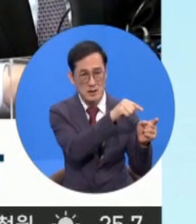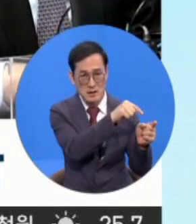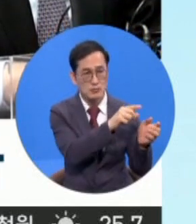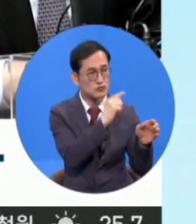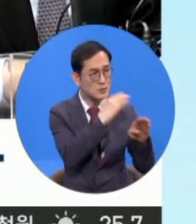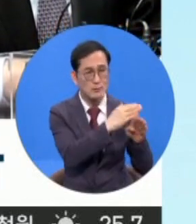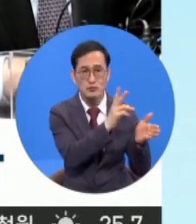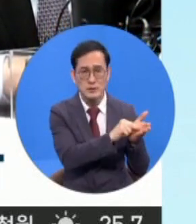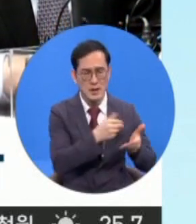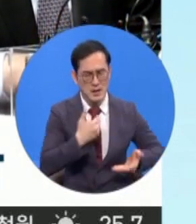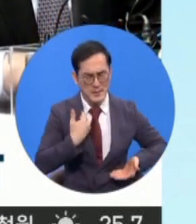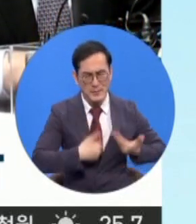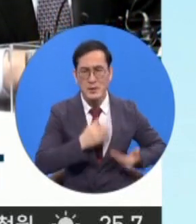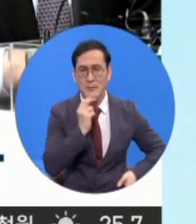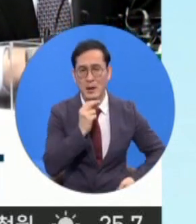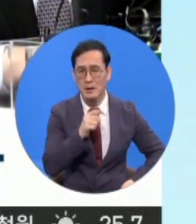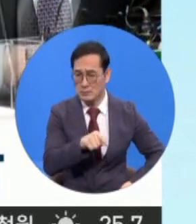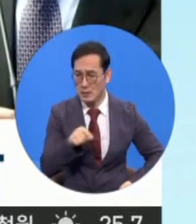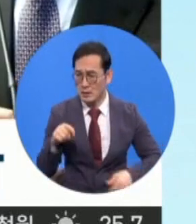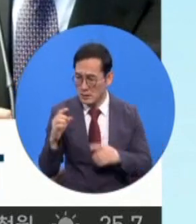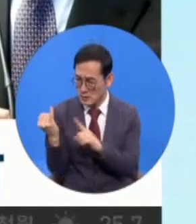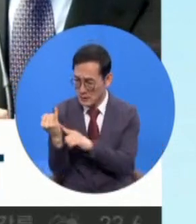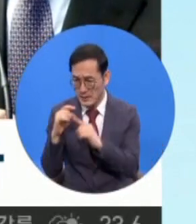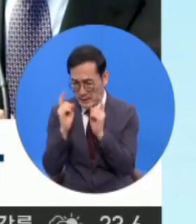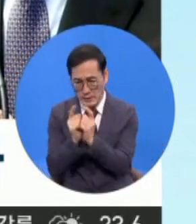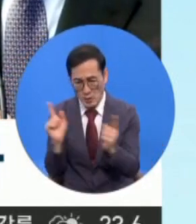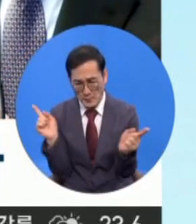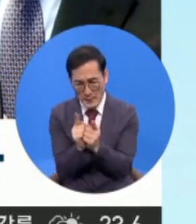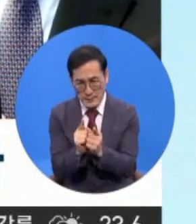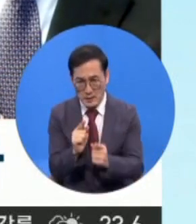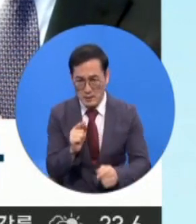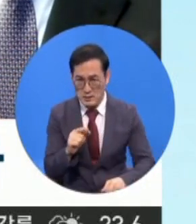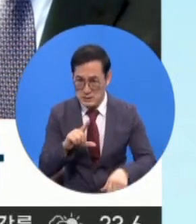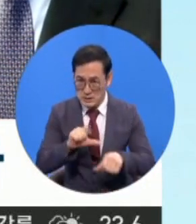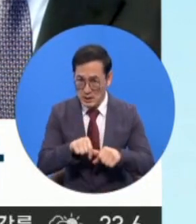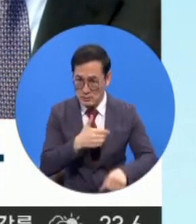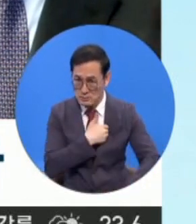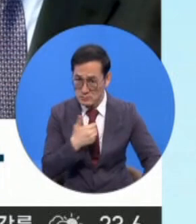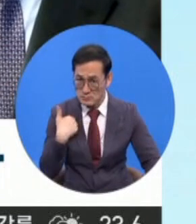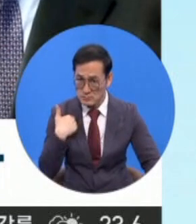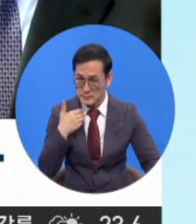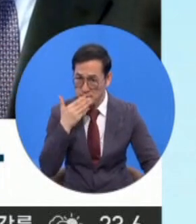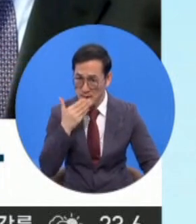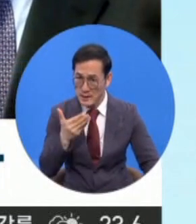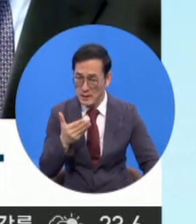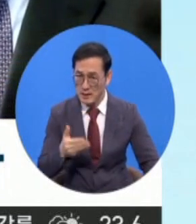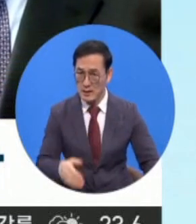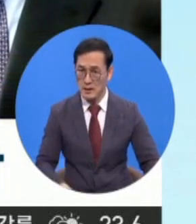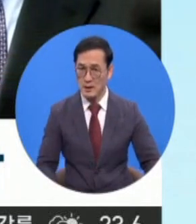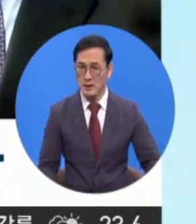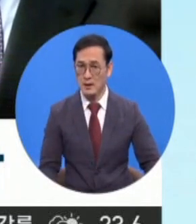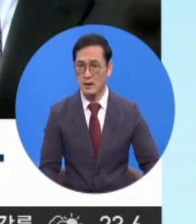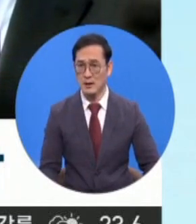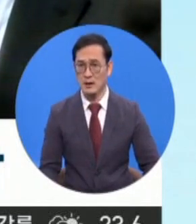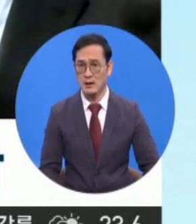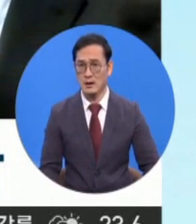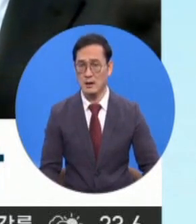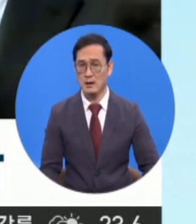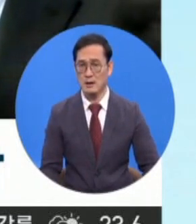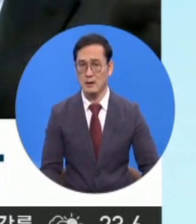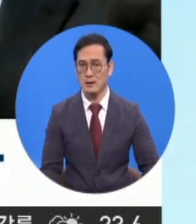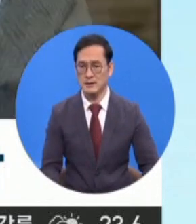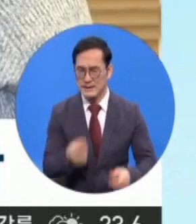정심 씩 정심 식사를 하면서 까지 단순히 티타임 도 아니고 그것은 굉장히 가까운 사이 거나 아니면 뭔가